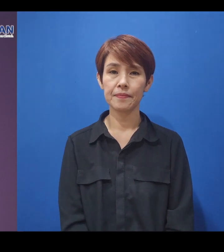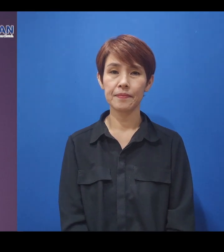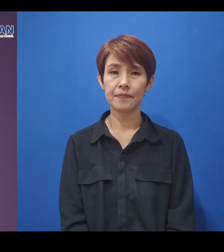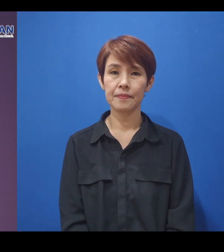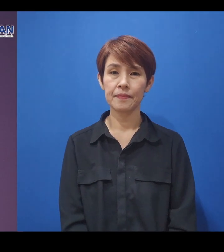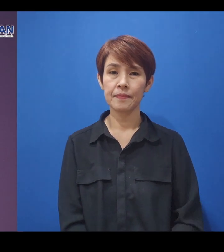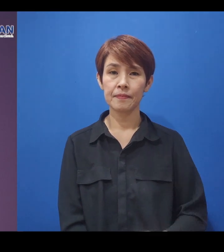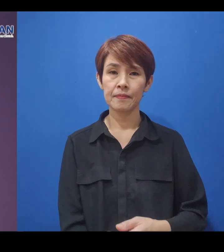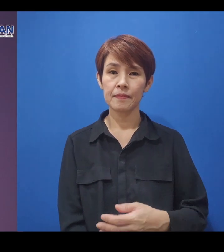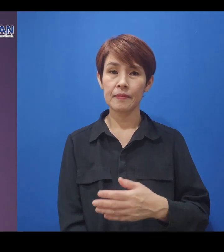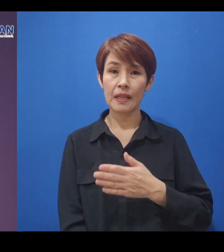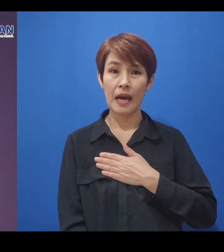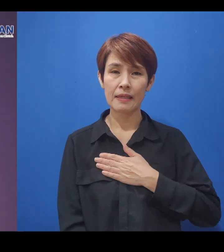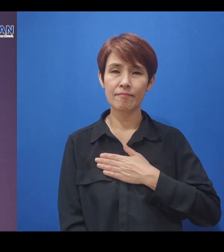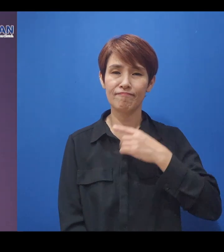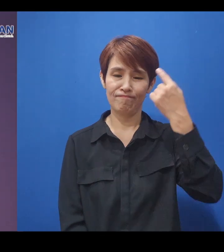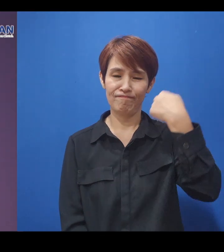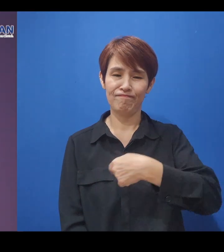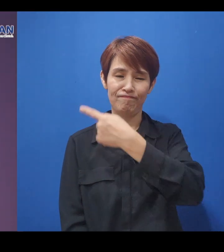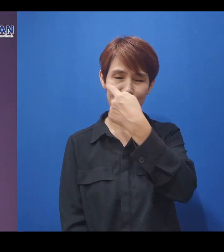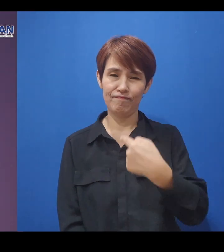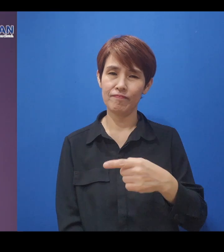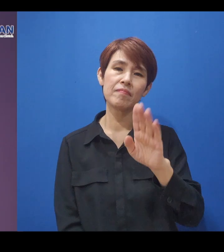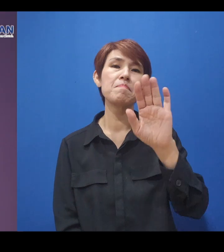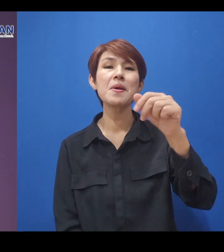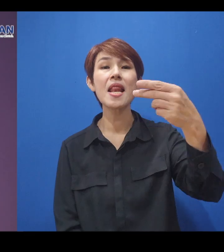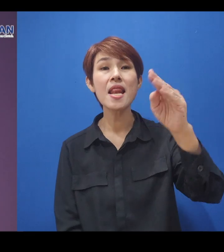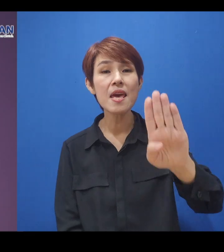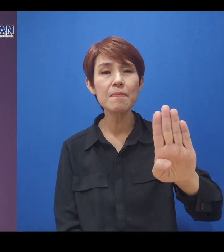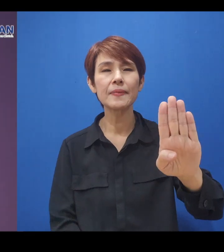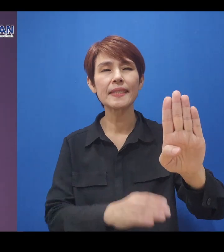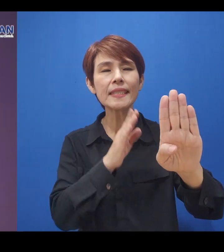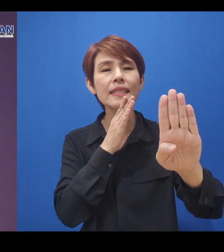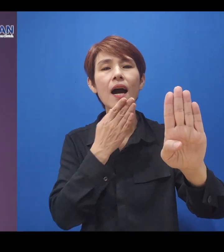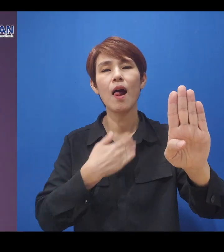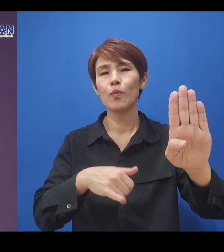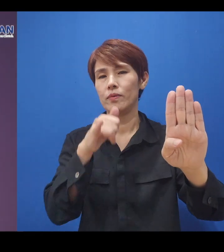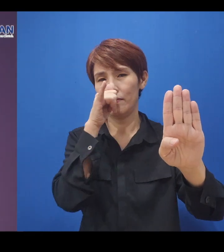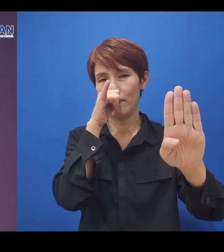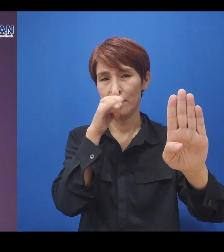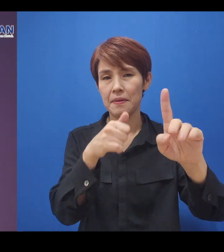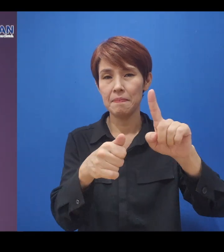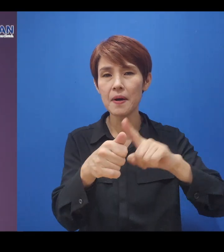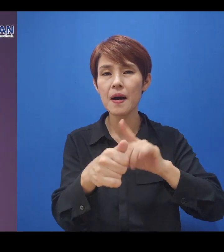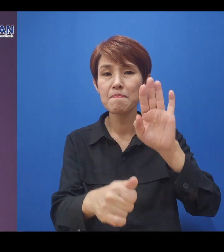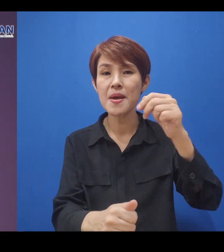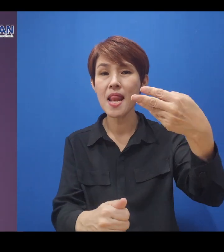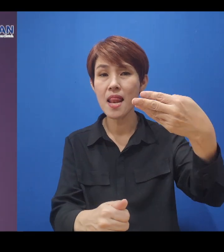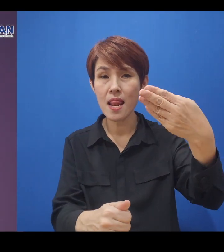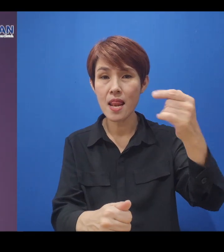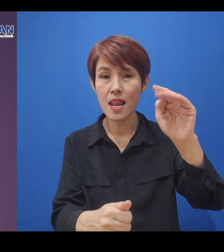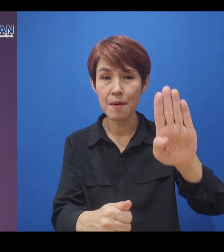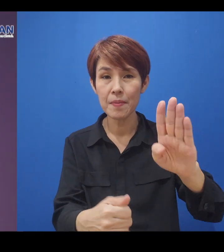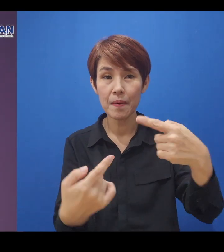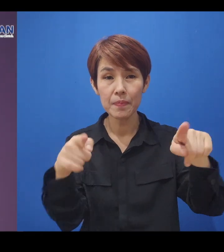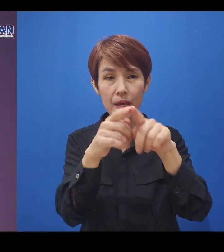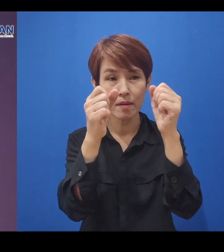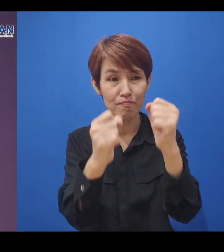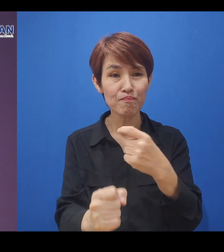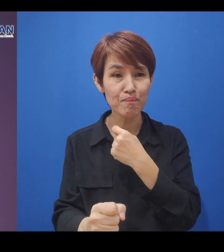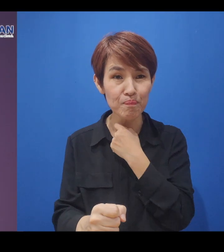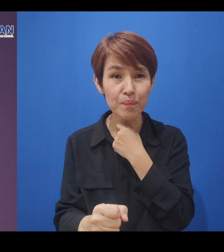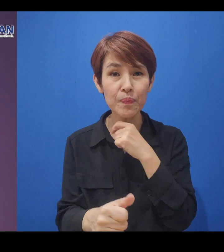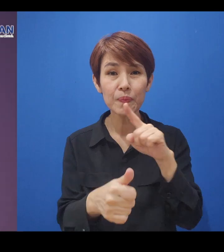나는 거짓말이고 빌립이 진짜인 걸 알았기 때문에 빌립과 같이 있고 싶었어요.